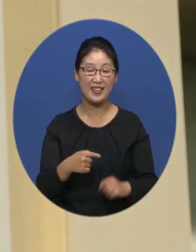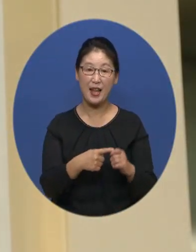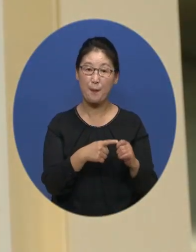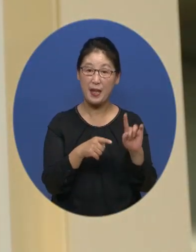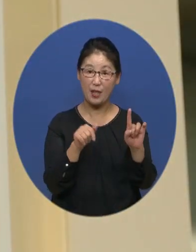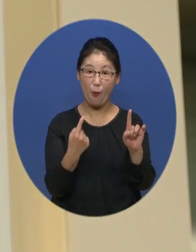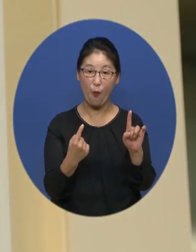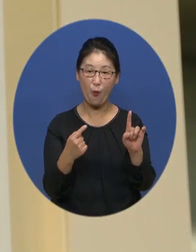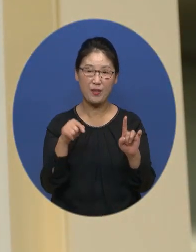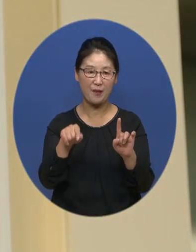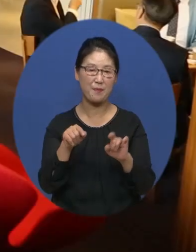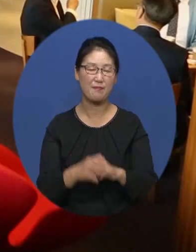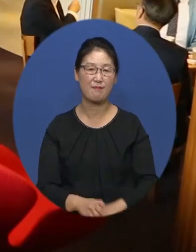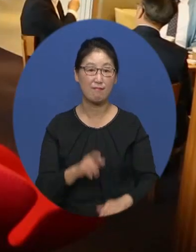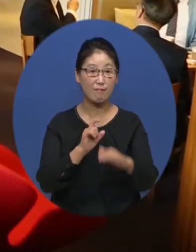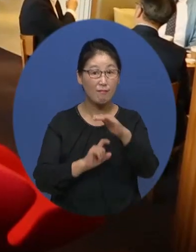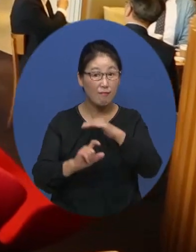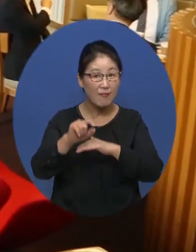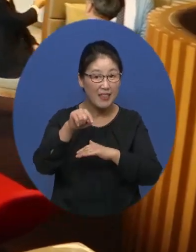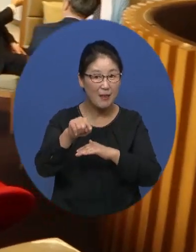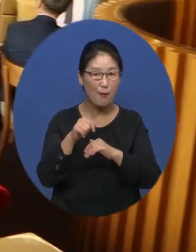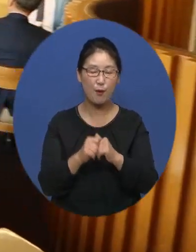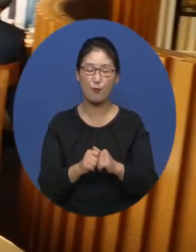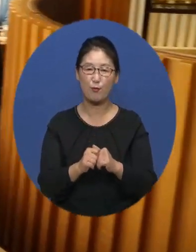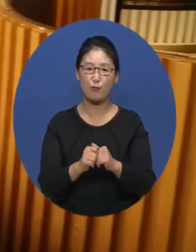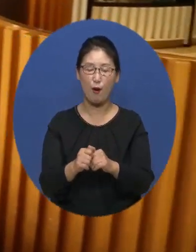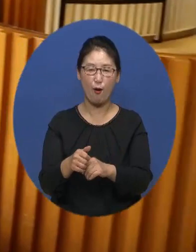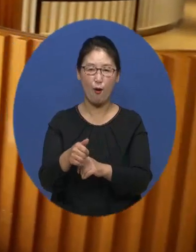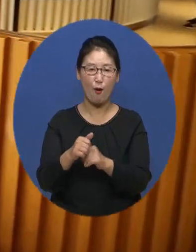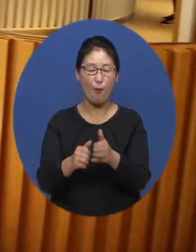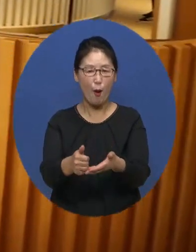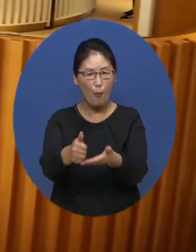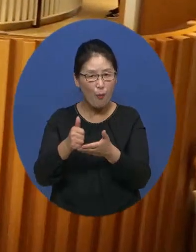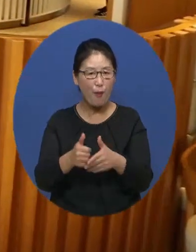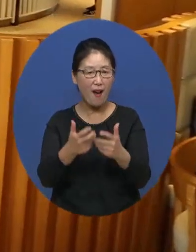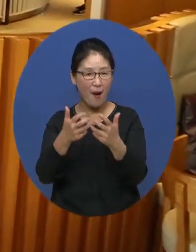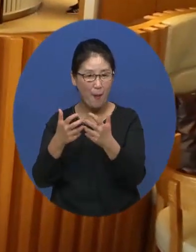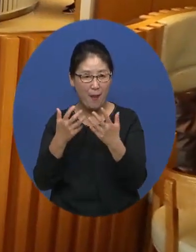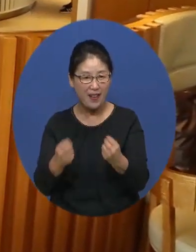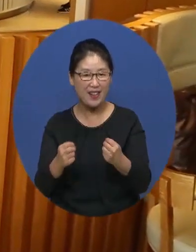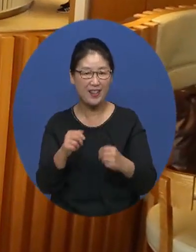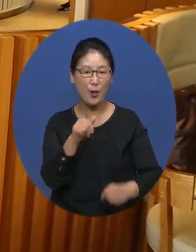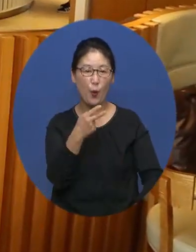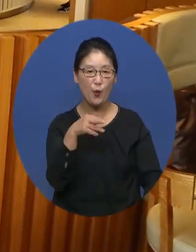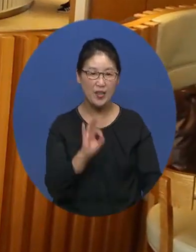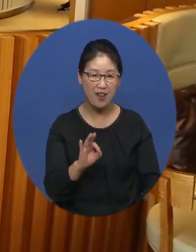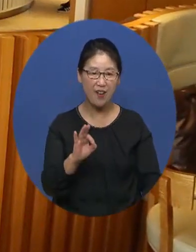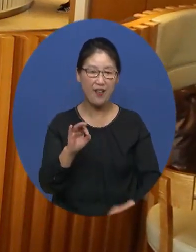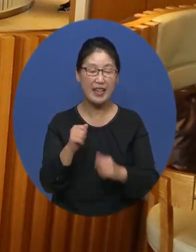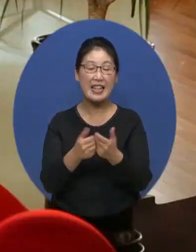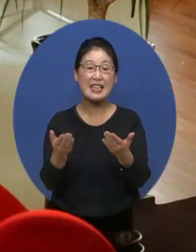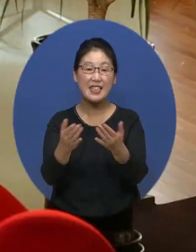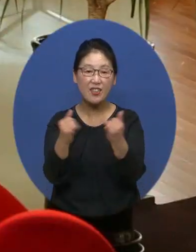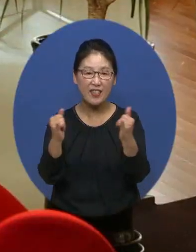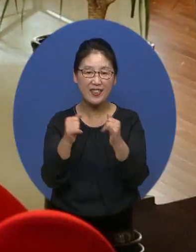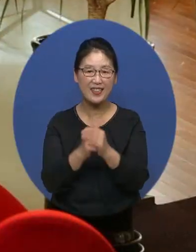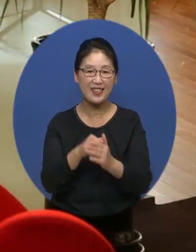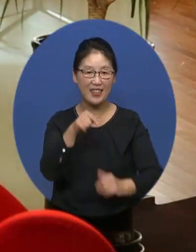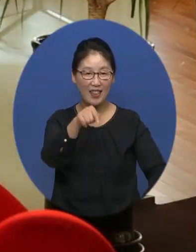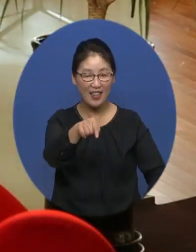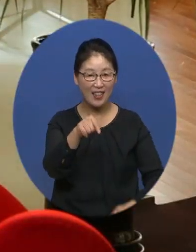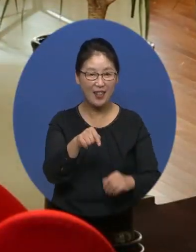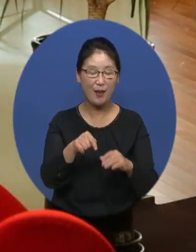아침 일찍부터 손님들로 북적이는 이곳은 효성 ITX 직원들의 아지트이자 휴식 공간으로 사랑받고 있습니다.